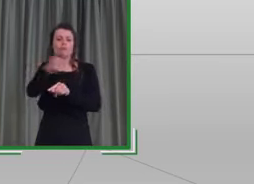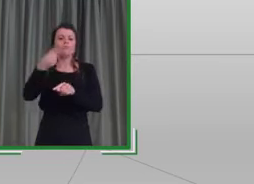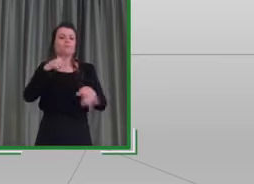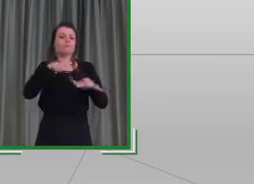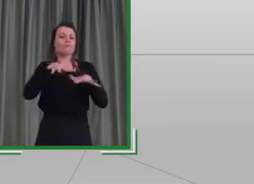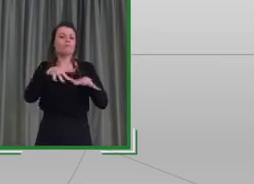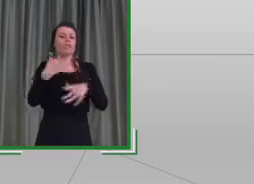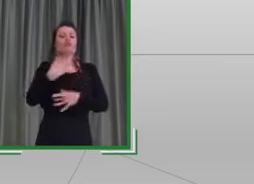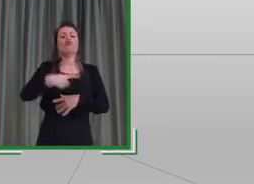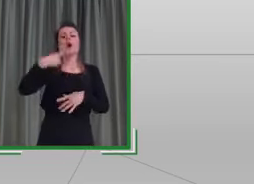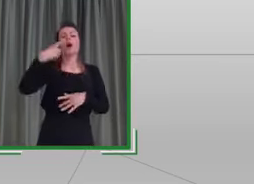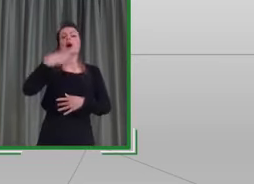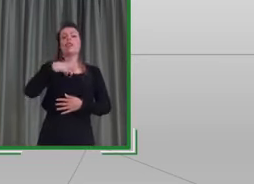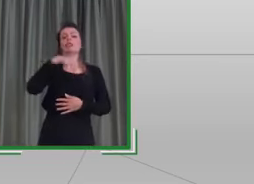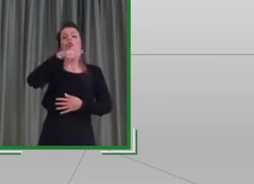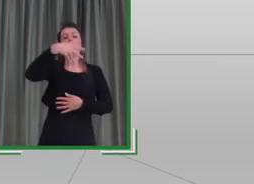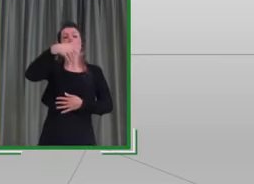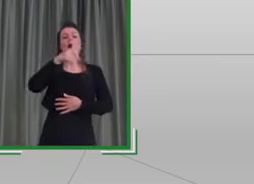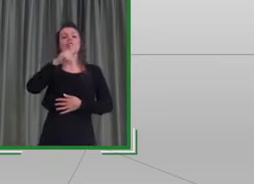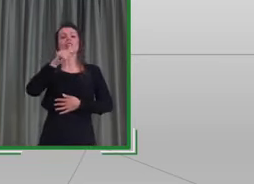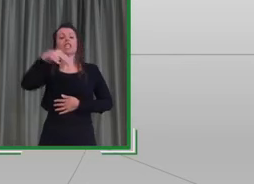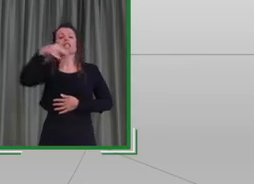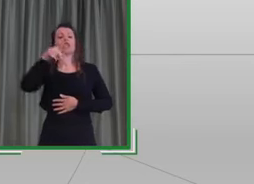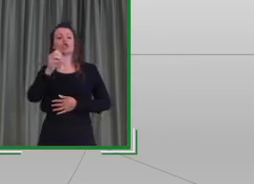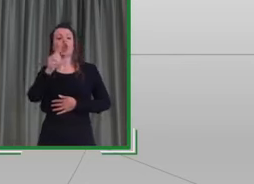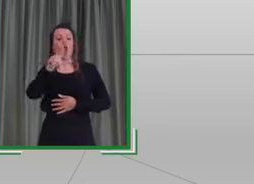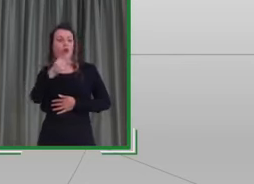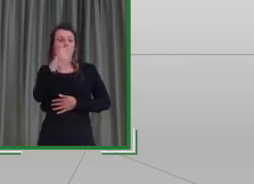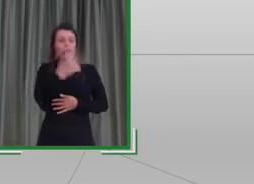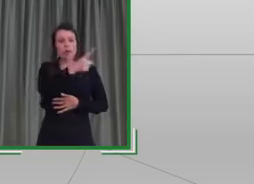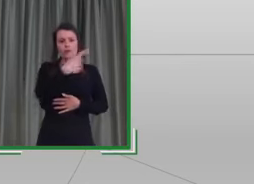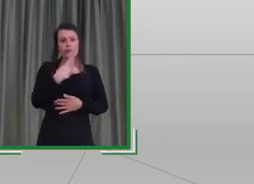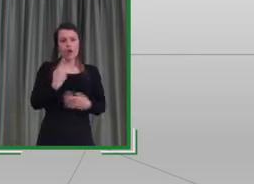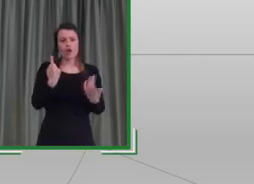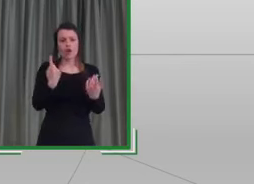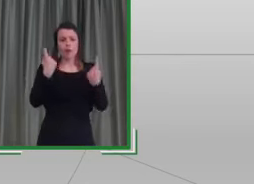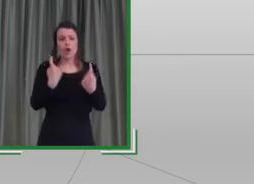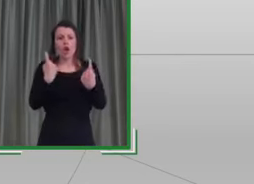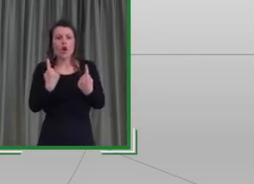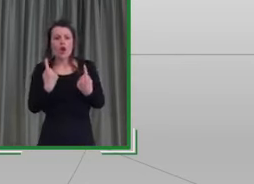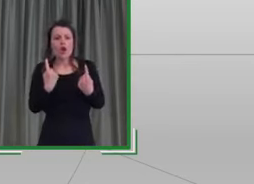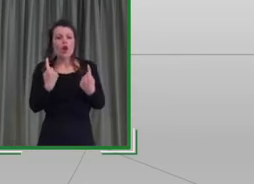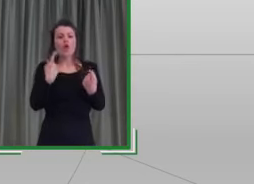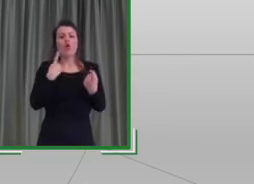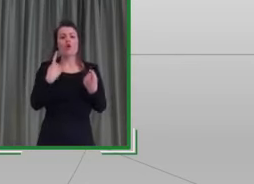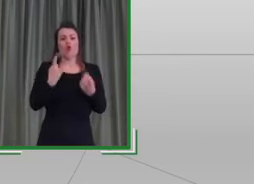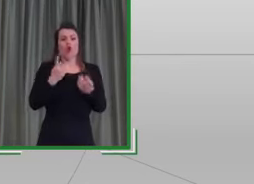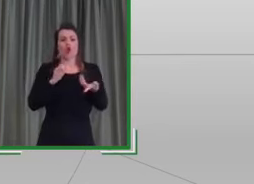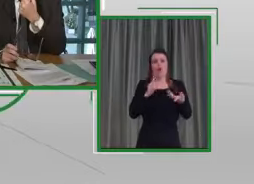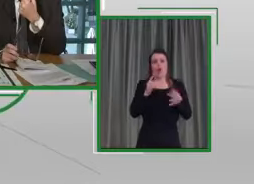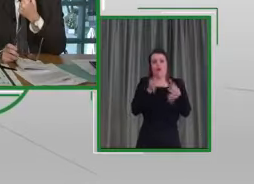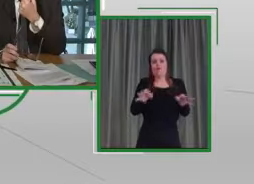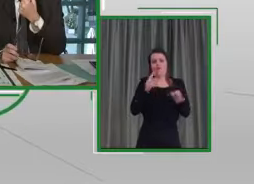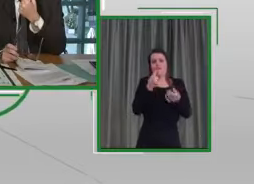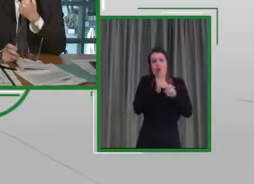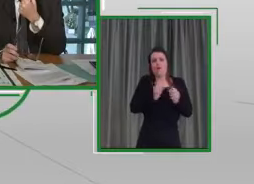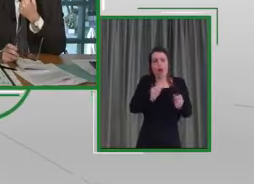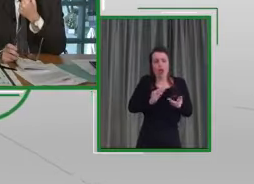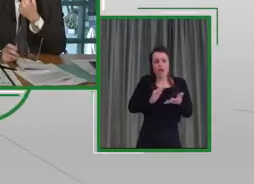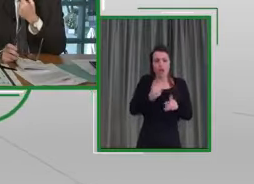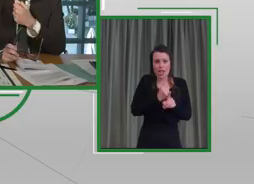mattinzoli che si trova in convalescenza ma sta lavorando insieme a noi e ha partecipato anche in remoto